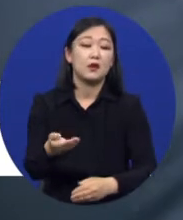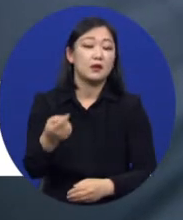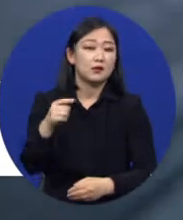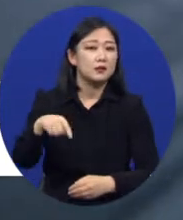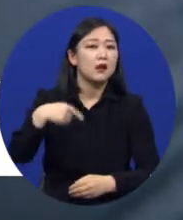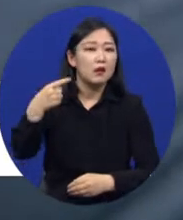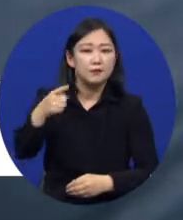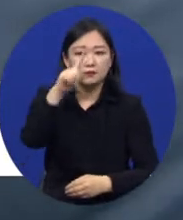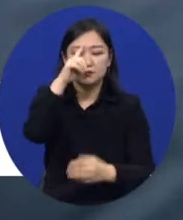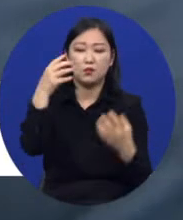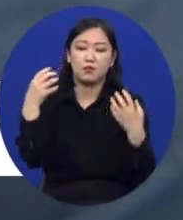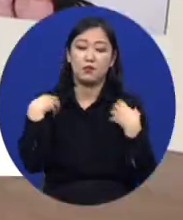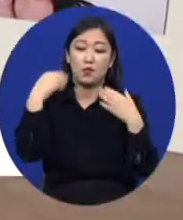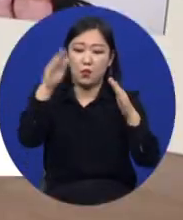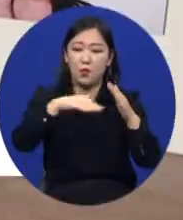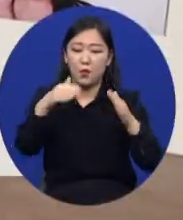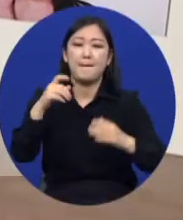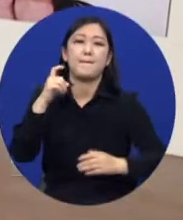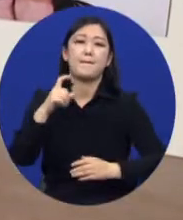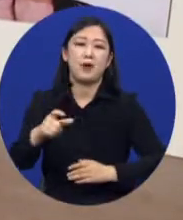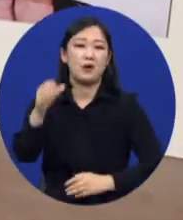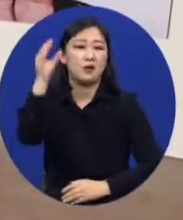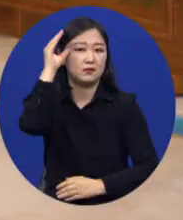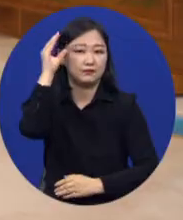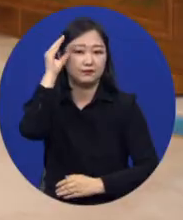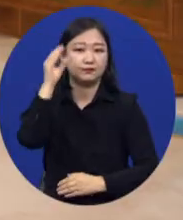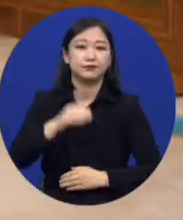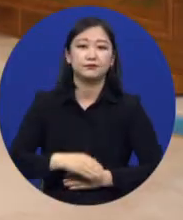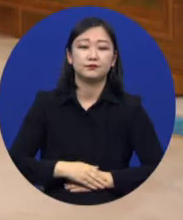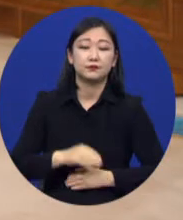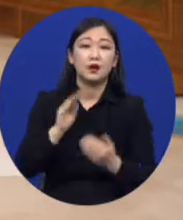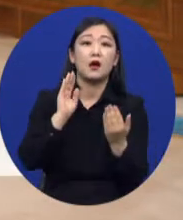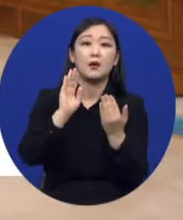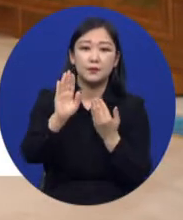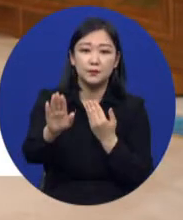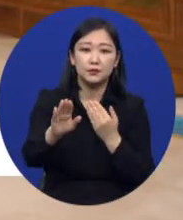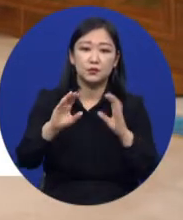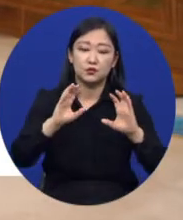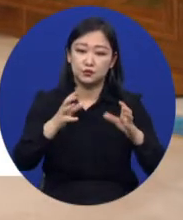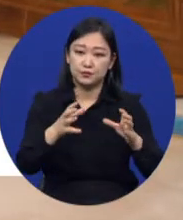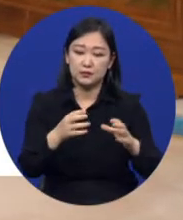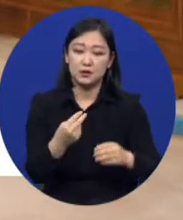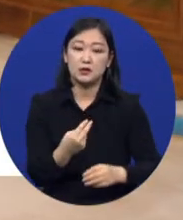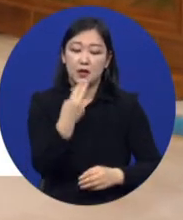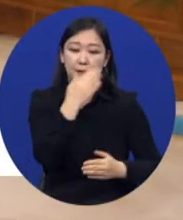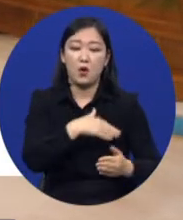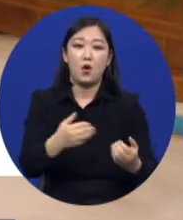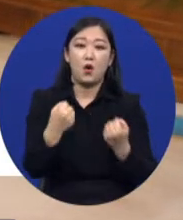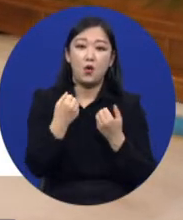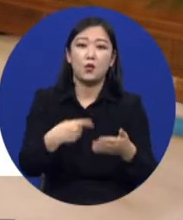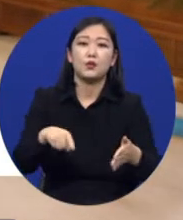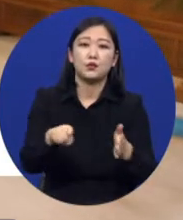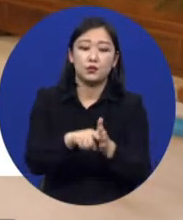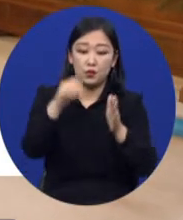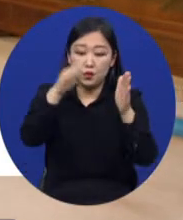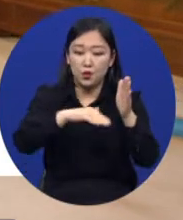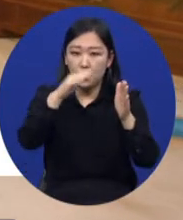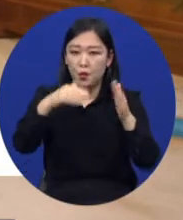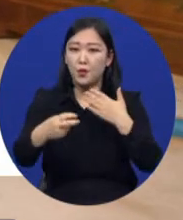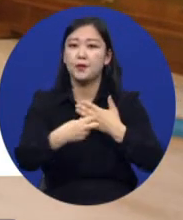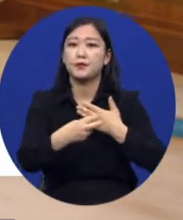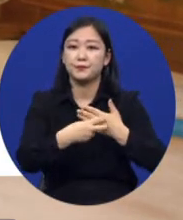공공성 강화 방향으로 나아가길 기대했습니다 앞으로도 국민의 생명과 건강을 위해 공공 무료에 대한